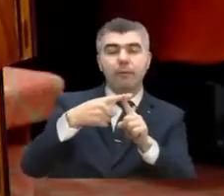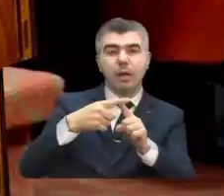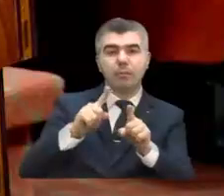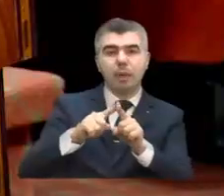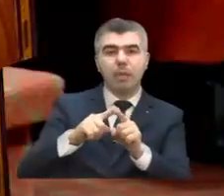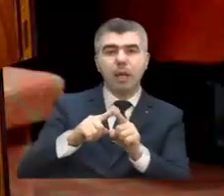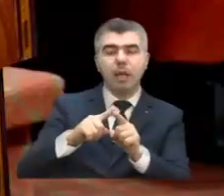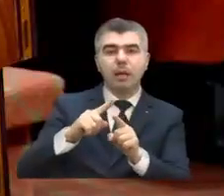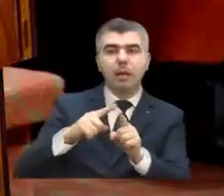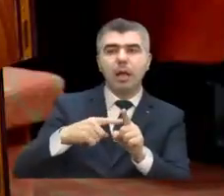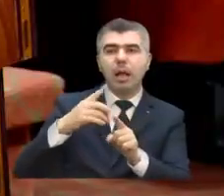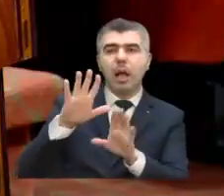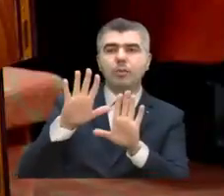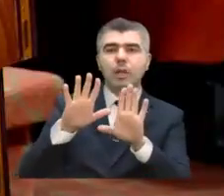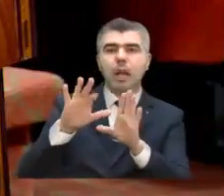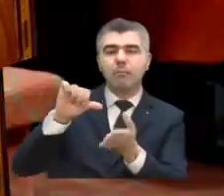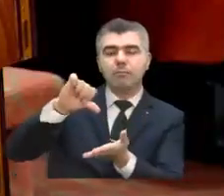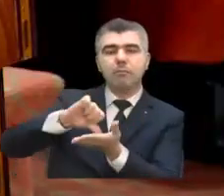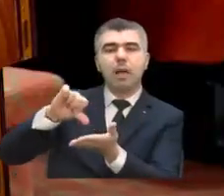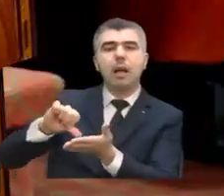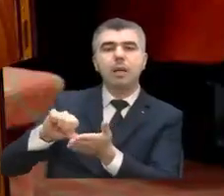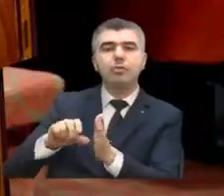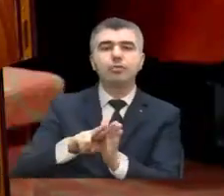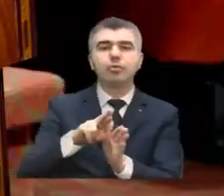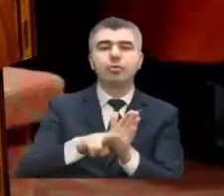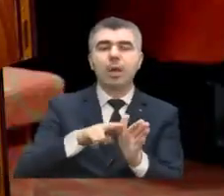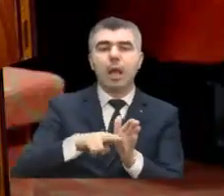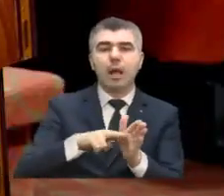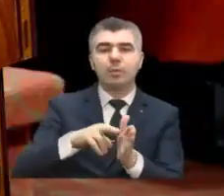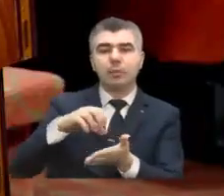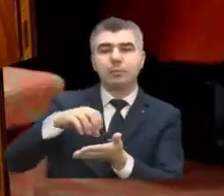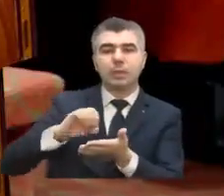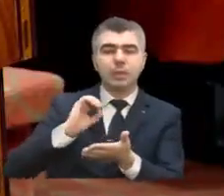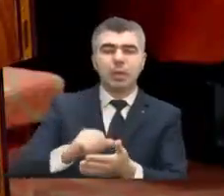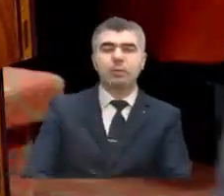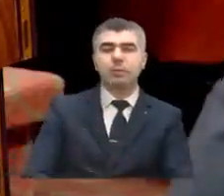مراكز جهوية للمراسلة ولتنظيم. شكرا.